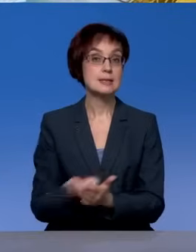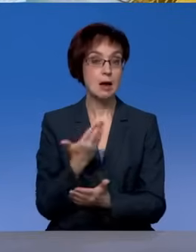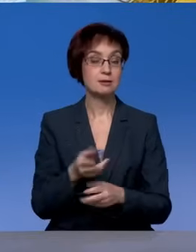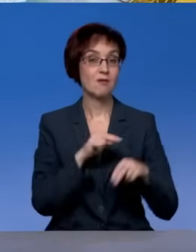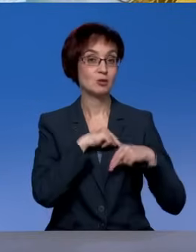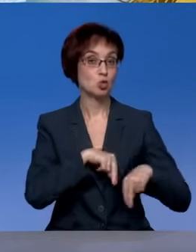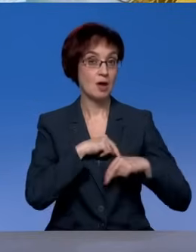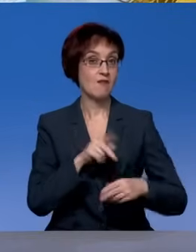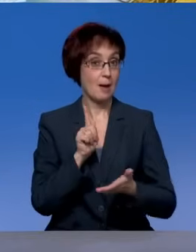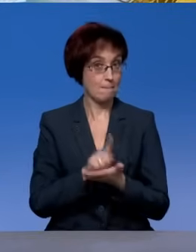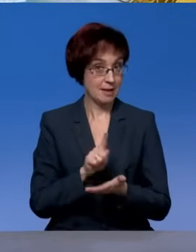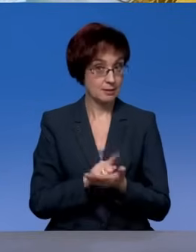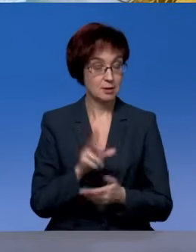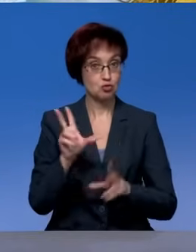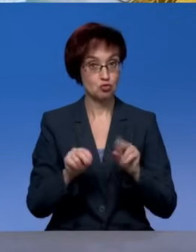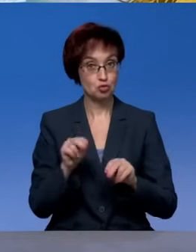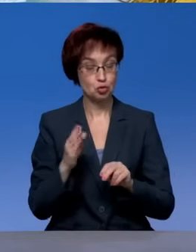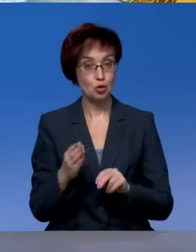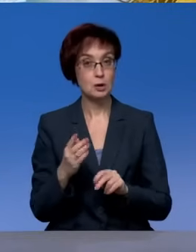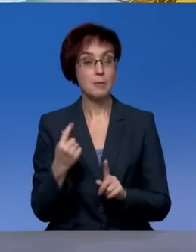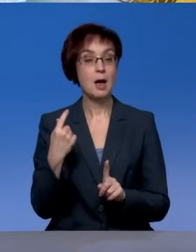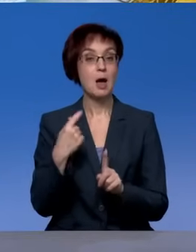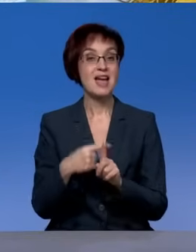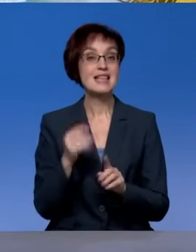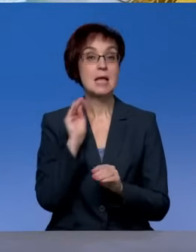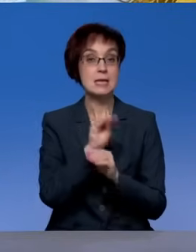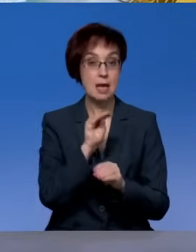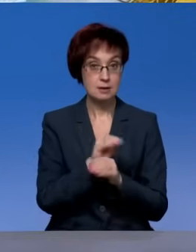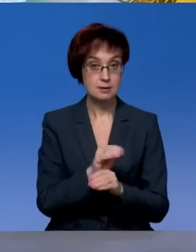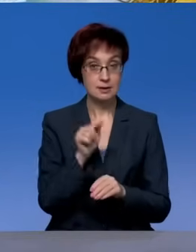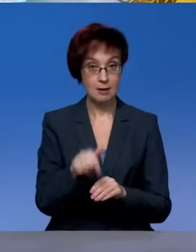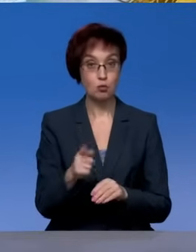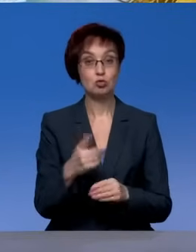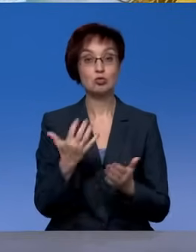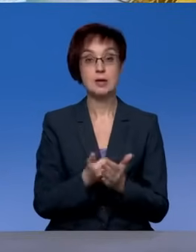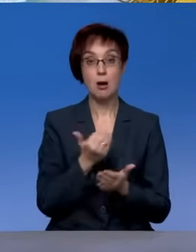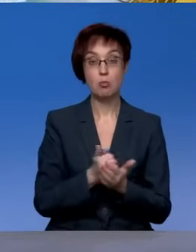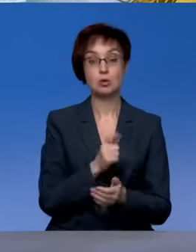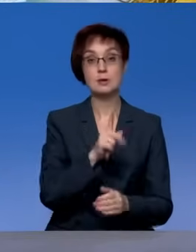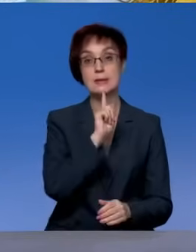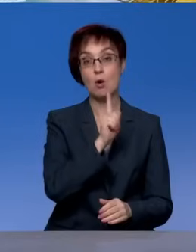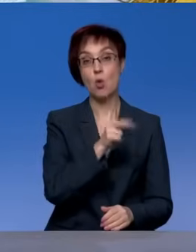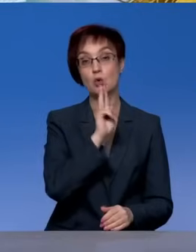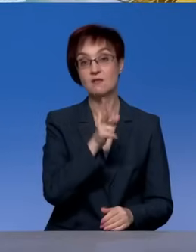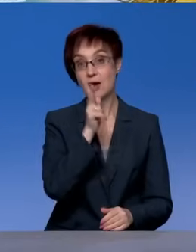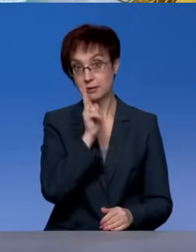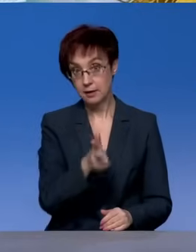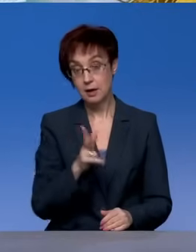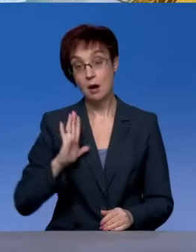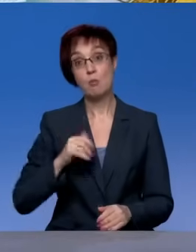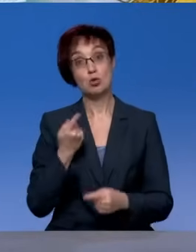с учетом индексации того, что он заработал за предыдущее время, за год, два, три. И после этого опять выйти